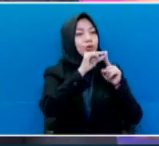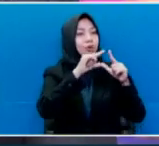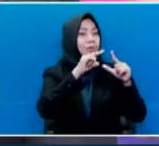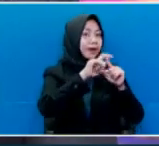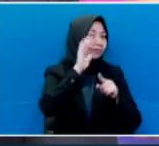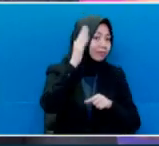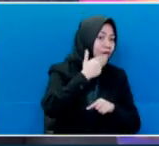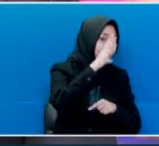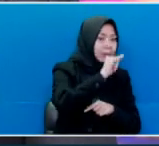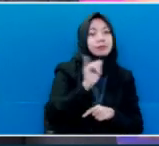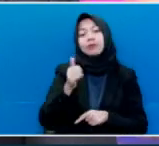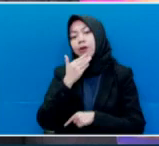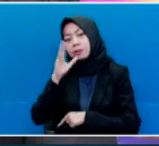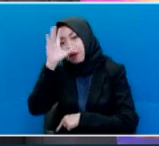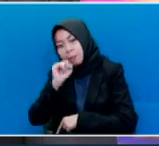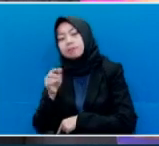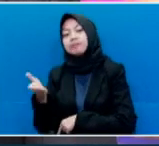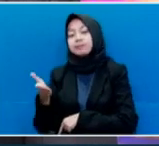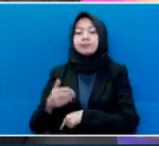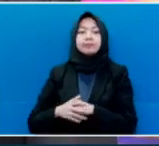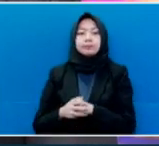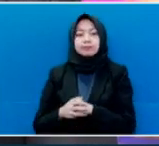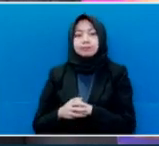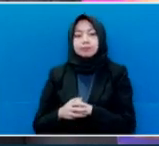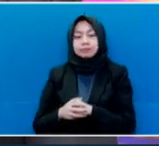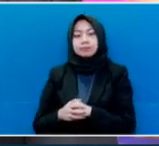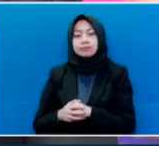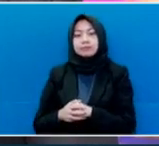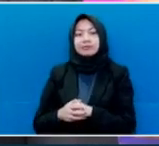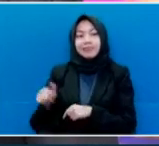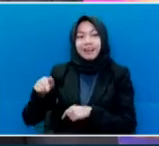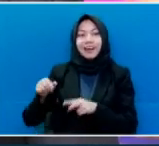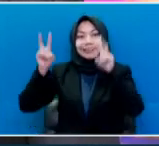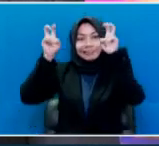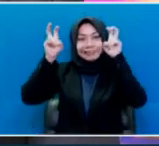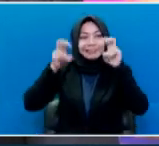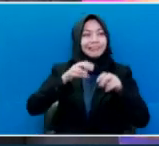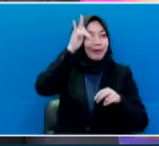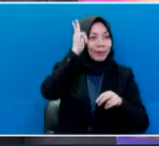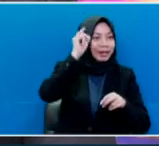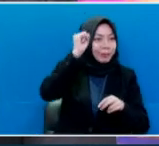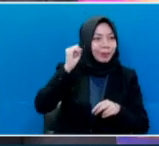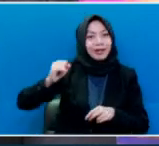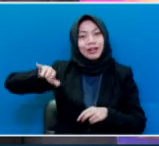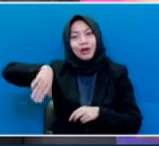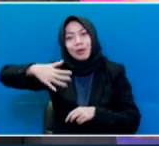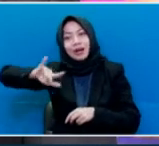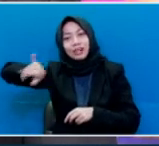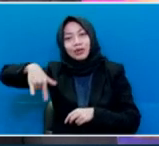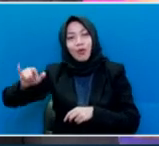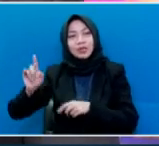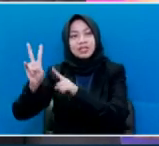Selamat malam Salam sehat ini bisa kita katakan Tutup buku untuk keluarga Jokowi begitu ada Gibran raking Raka dan juga ada